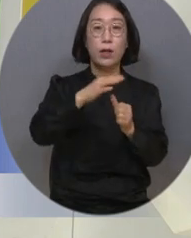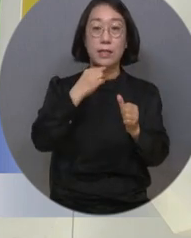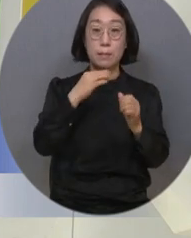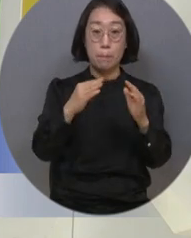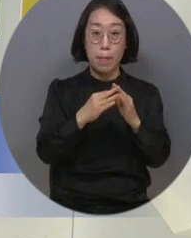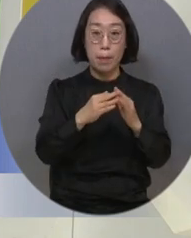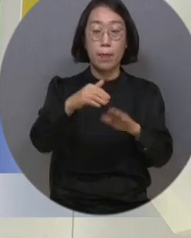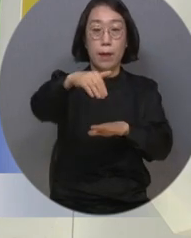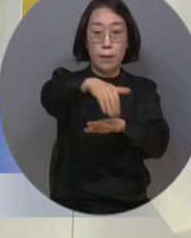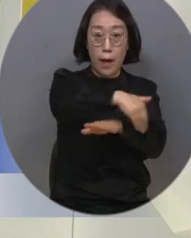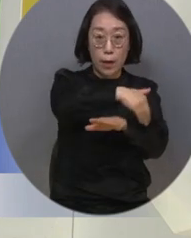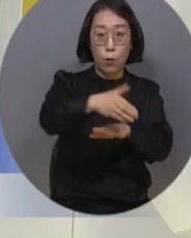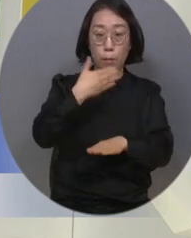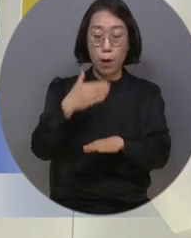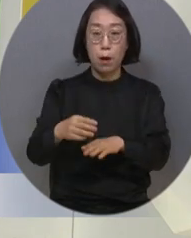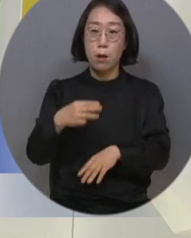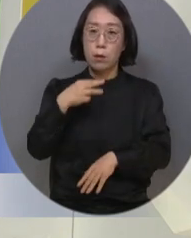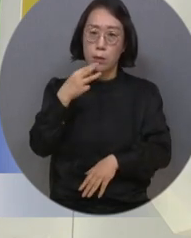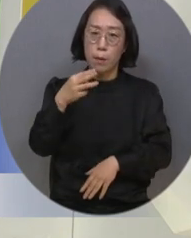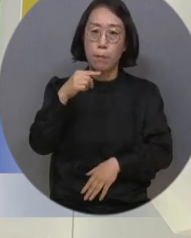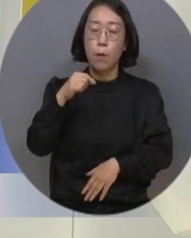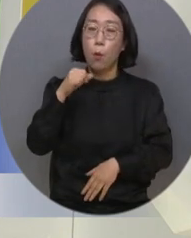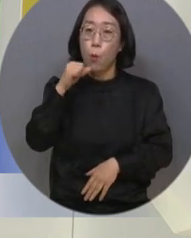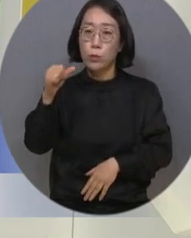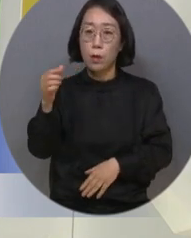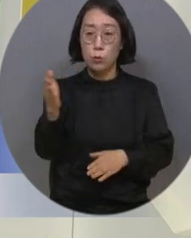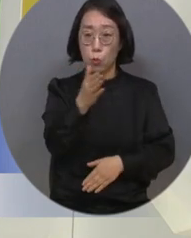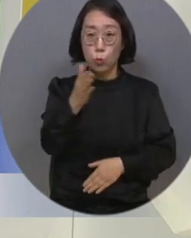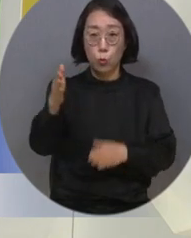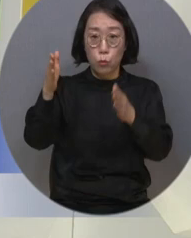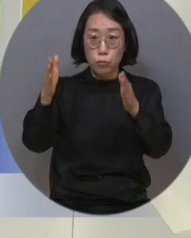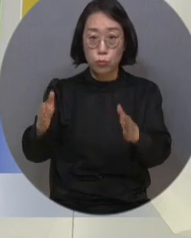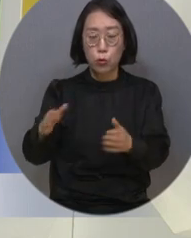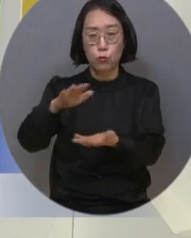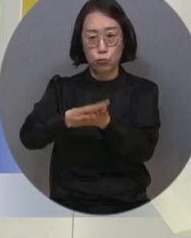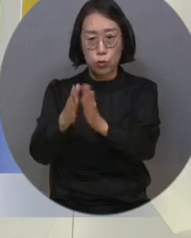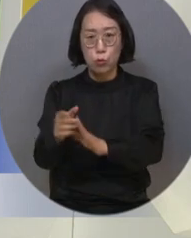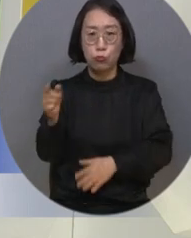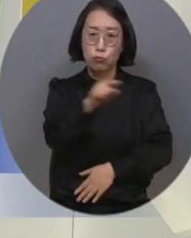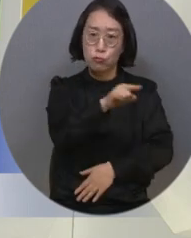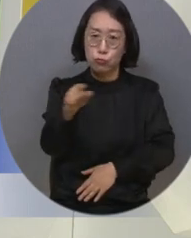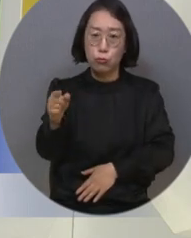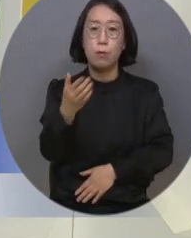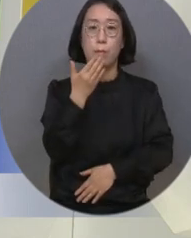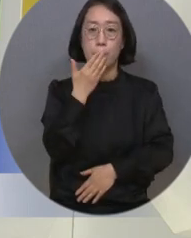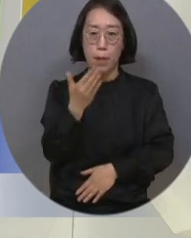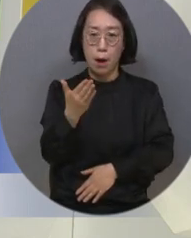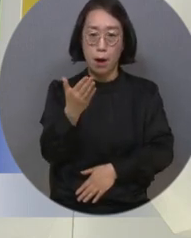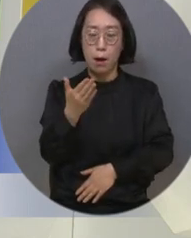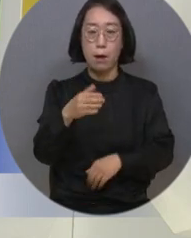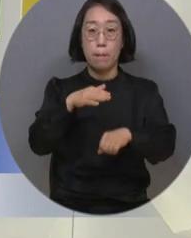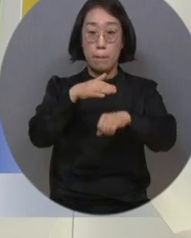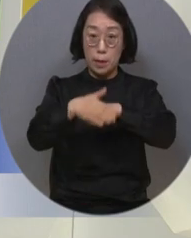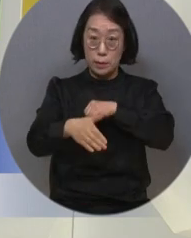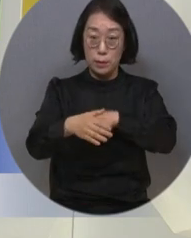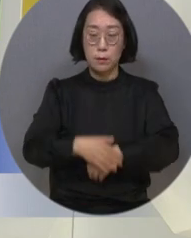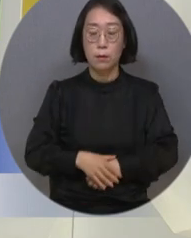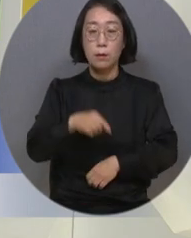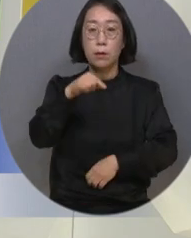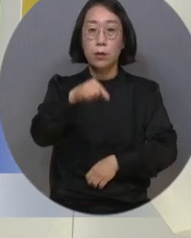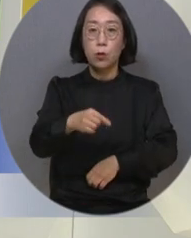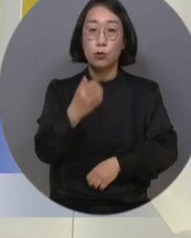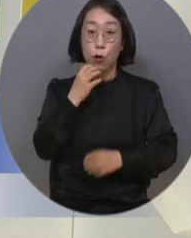등원이 가능한데 반해 만 3에서 5세 영유하는 유치원으로도 등원을 할 수 있는 구조인데요 이런